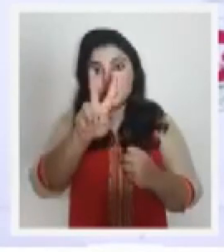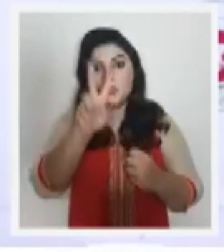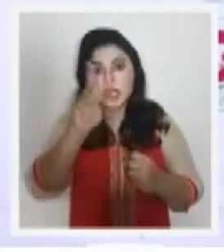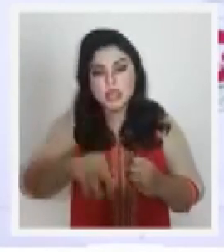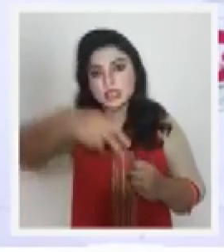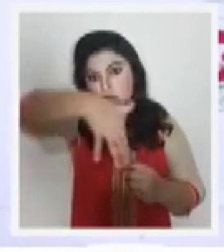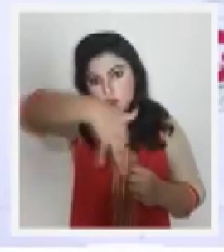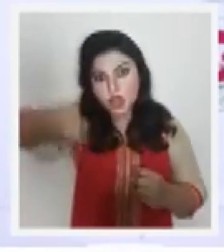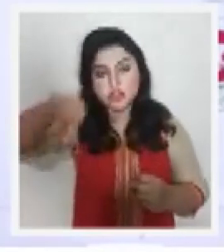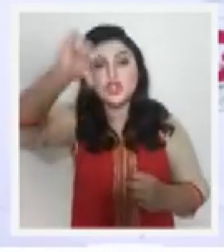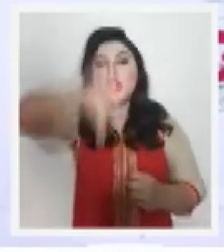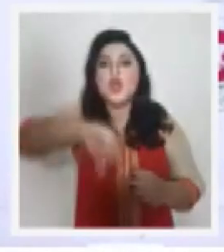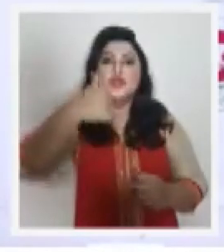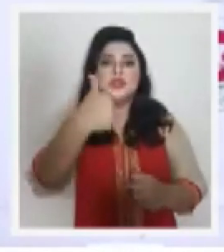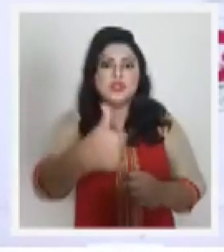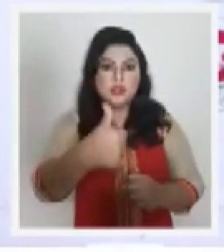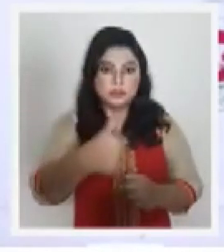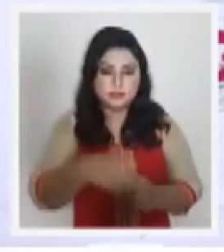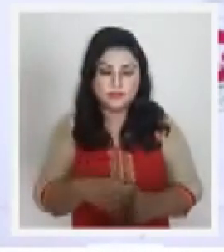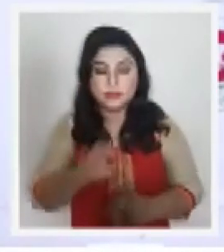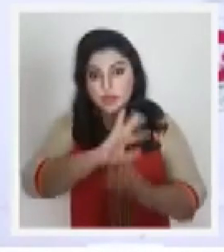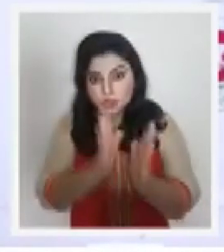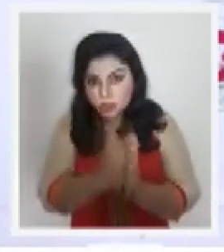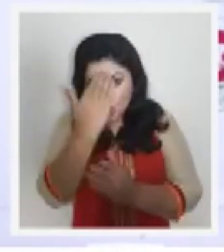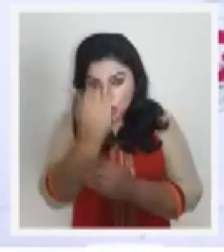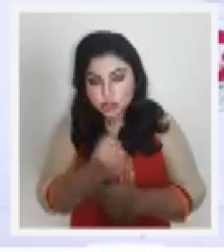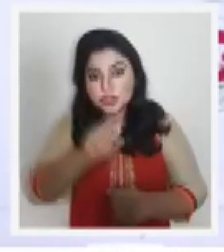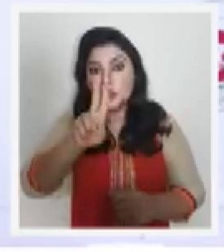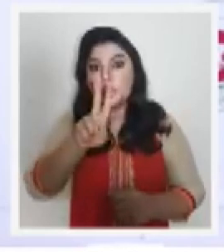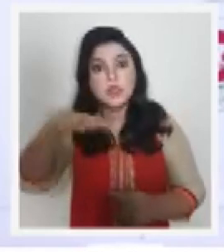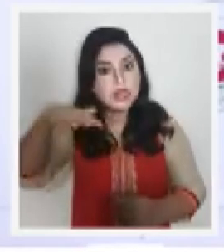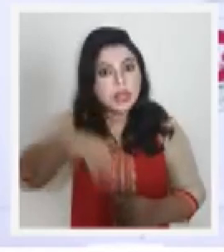12,27,988টি। 24 ঘন্টা যা নমুনা পরীক্ষা হয়েছে তাতে শনাক্ত